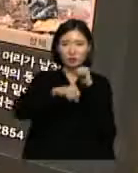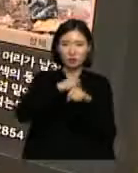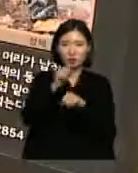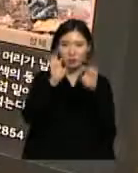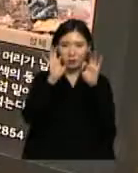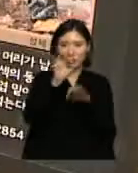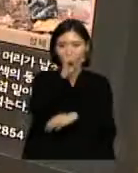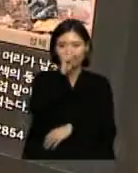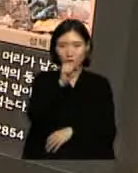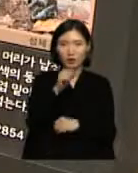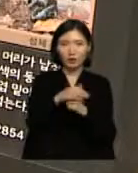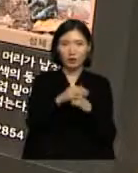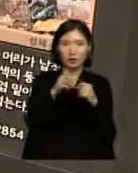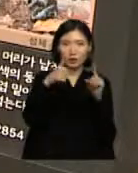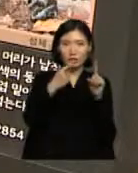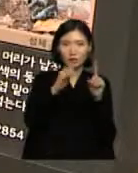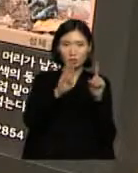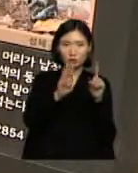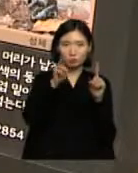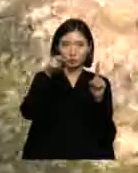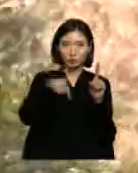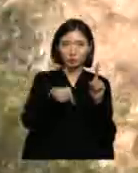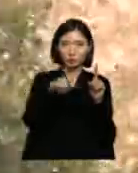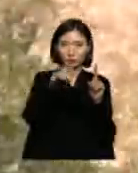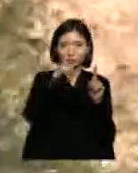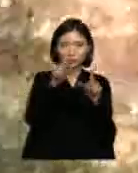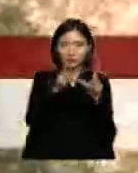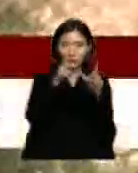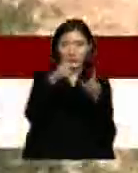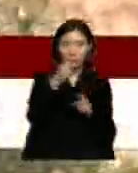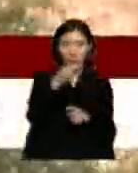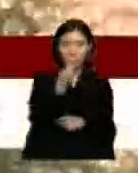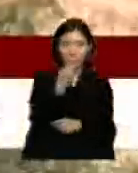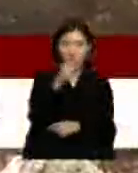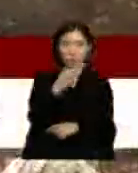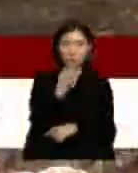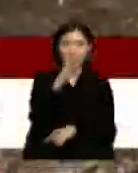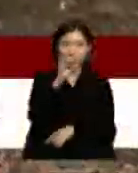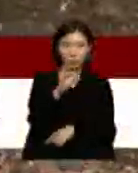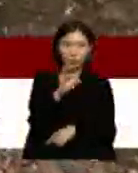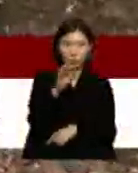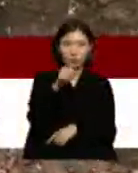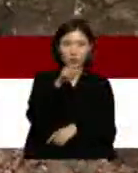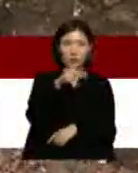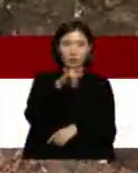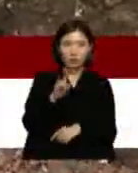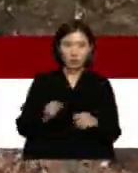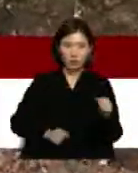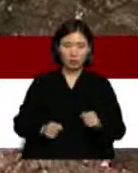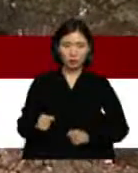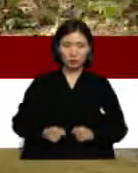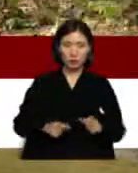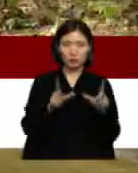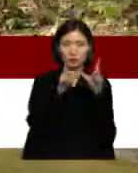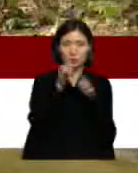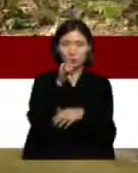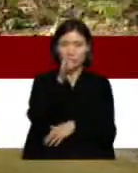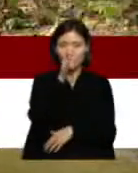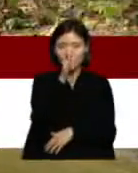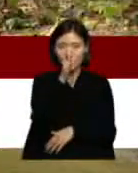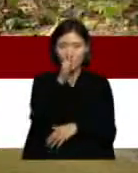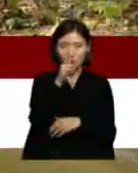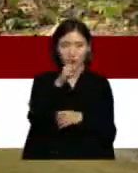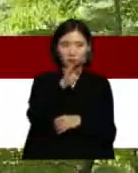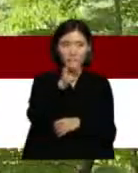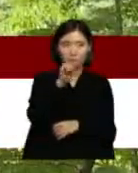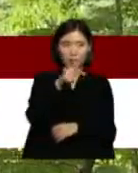같습니다. 일급수에만 산다는 도롱뇽을 비롯해 가재와 개구리, 버들치가 서식하고 있는 종로구 부암동의 백사실